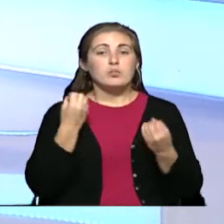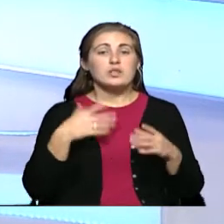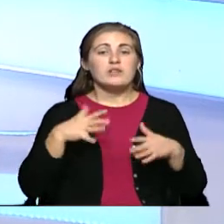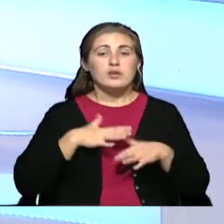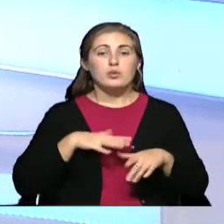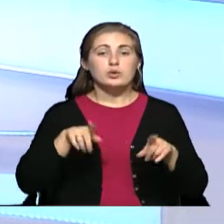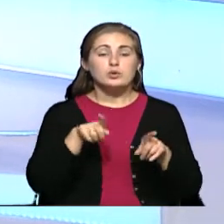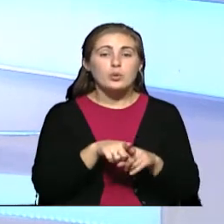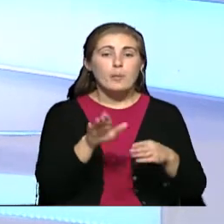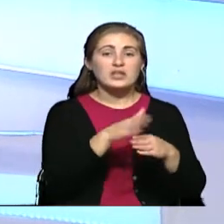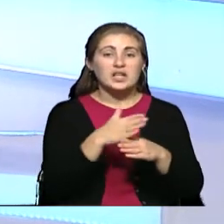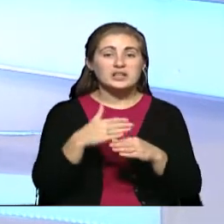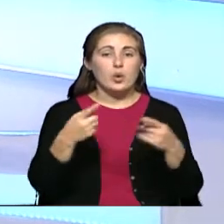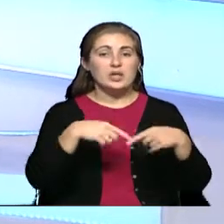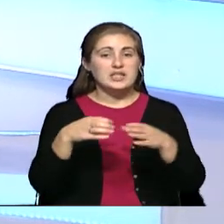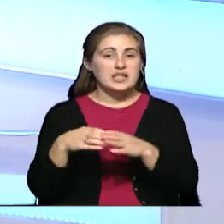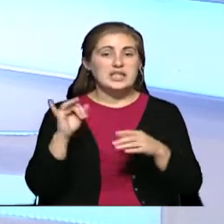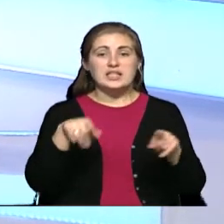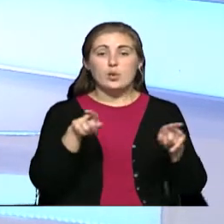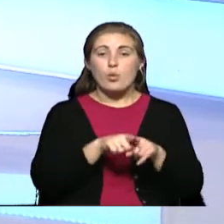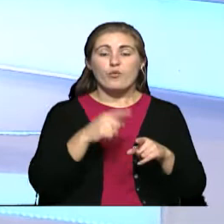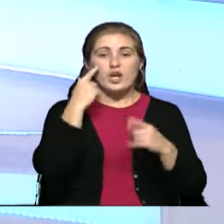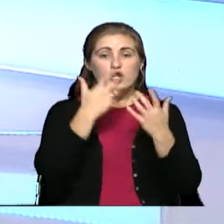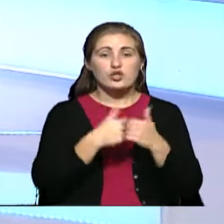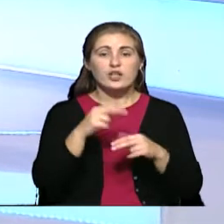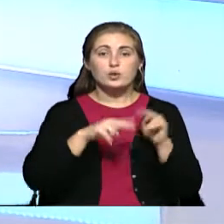количества подрядных организаций и такого количества строителей